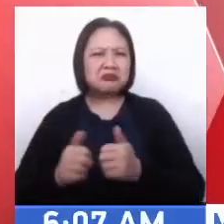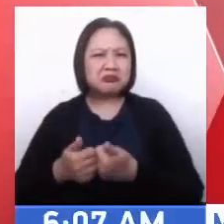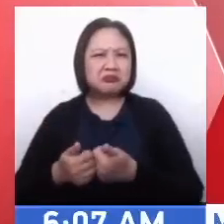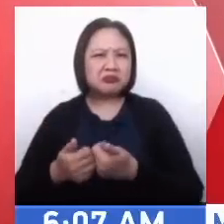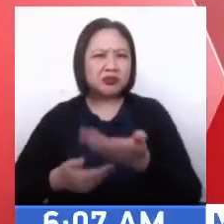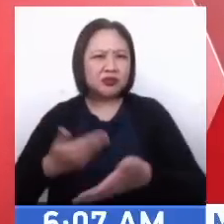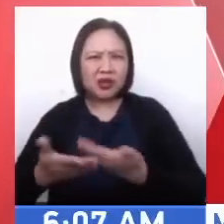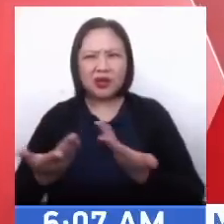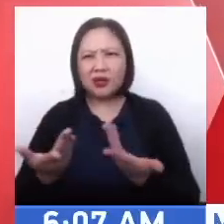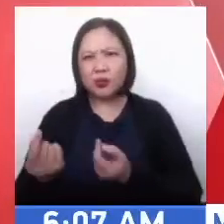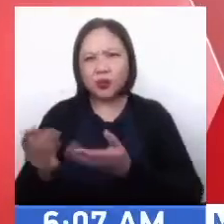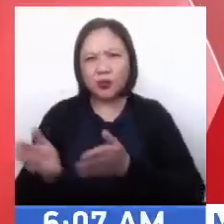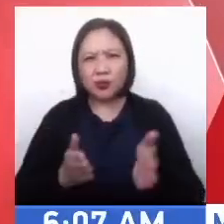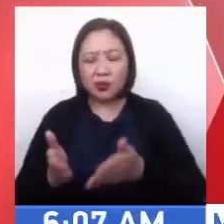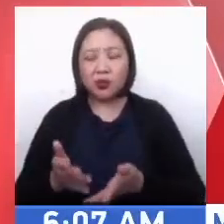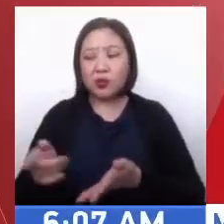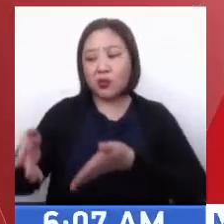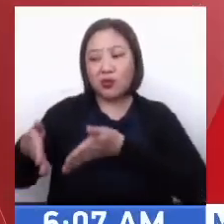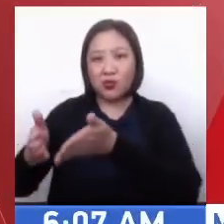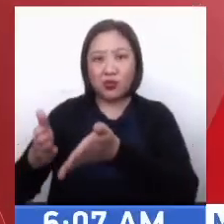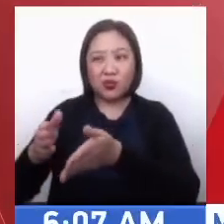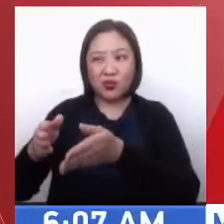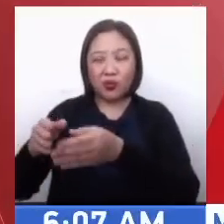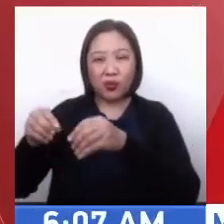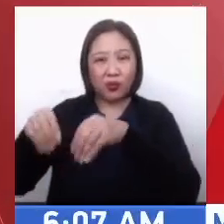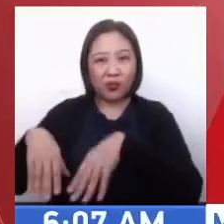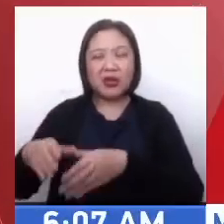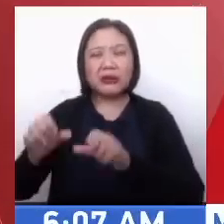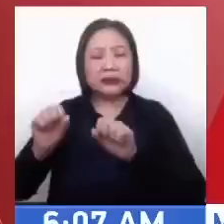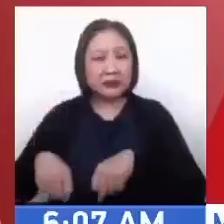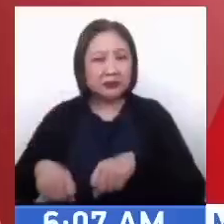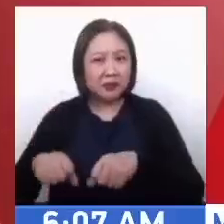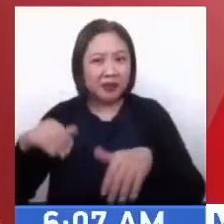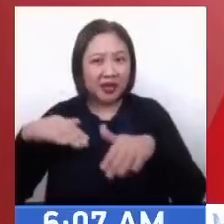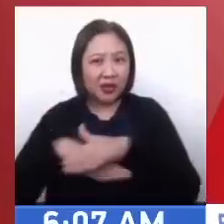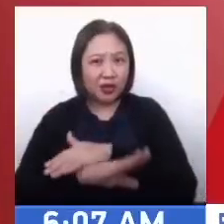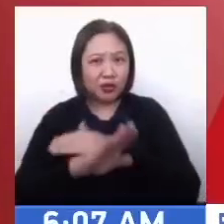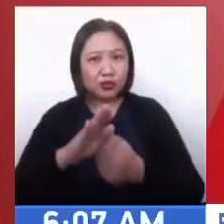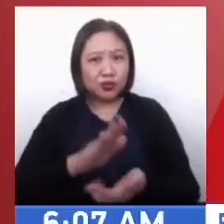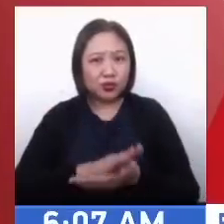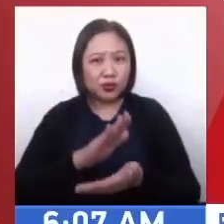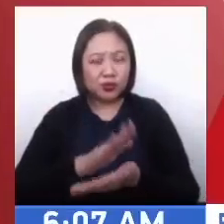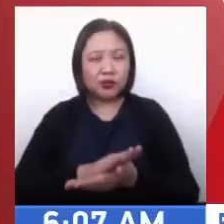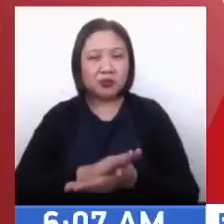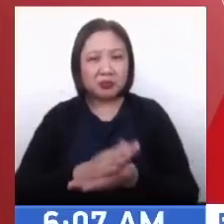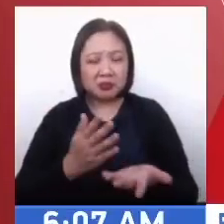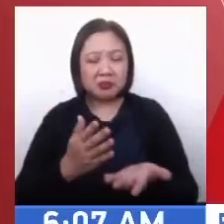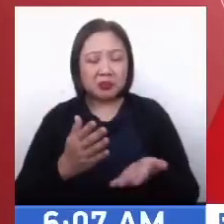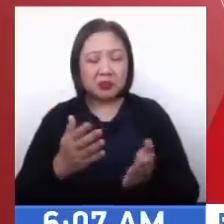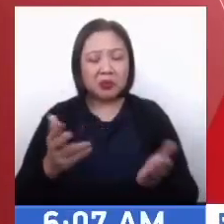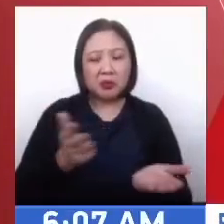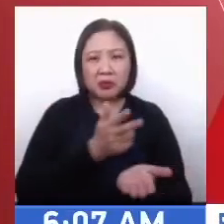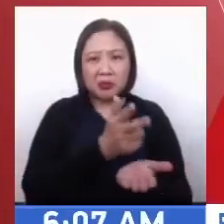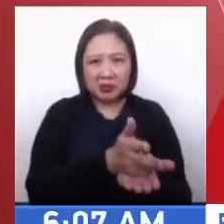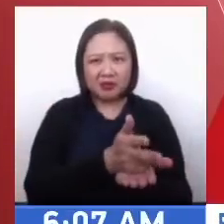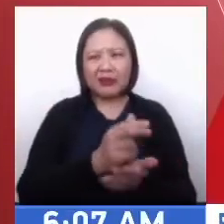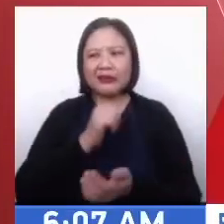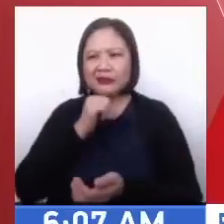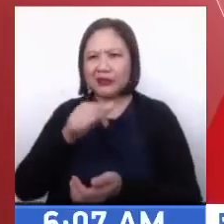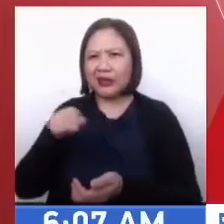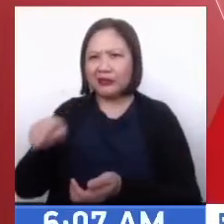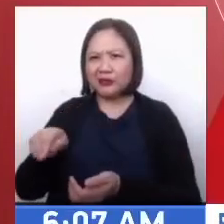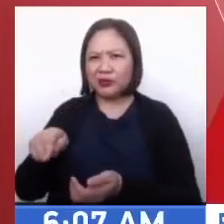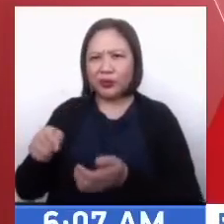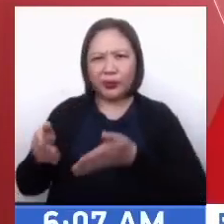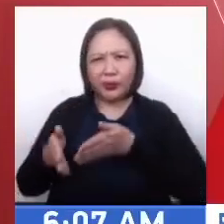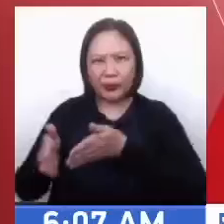nawala, baka pwede natin ipasok na lang sa loob ng eskwelahan para sa ganun, hindi natutukod doon sa road mismo. Mm-hmm. Pero parang ganito